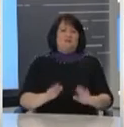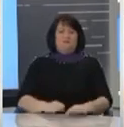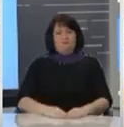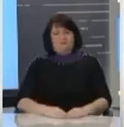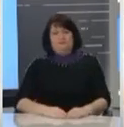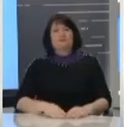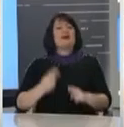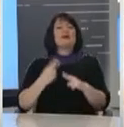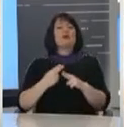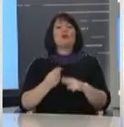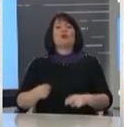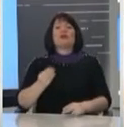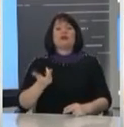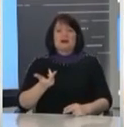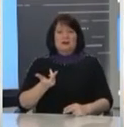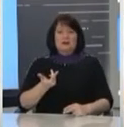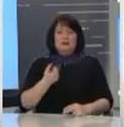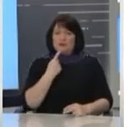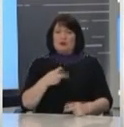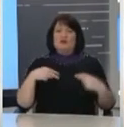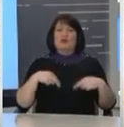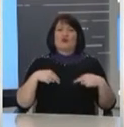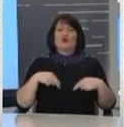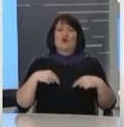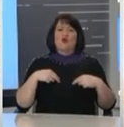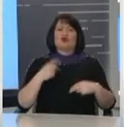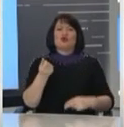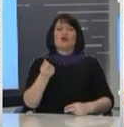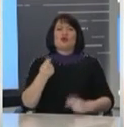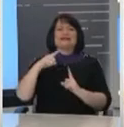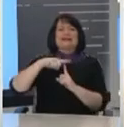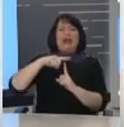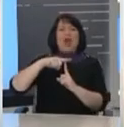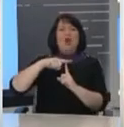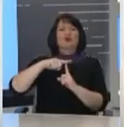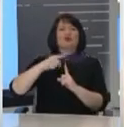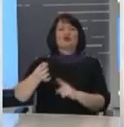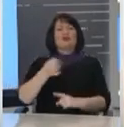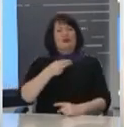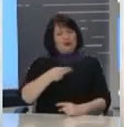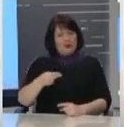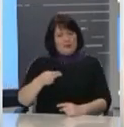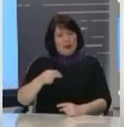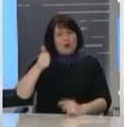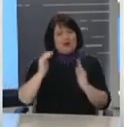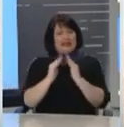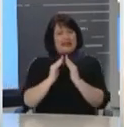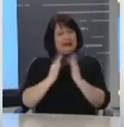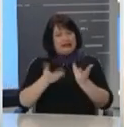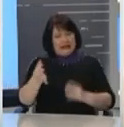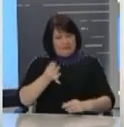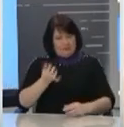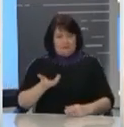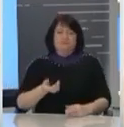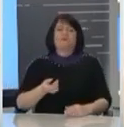πλέον σημαντικό είναι όμως αυτό που δήλωσε ο Υπουργός κύριος Ευκλήδης Τσακαλώτος σχετικά με το θέμα. Συγκεκριμένα